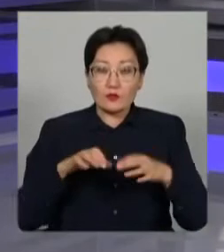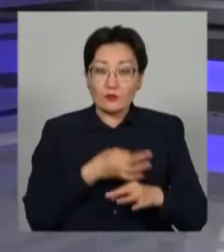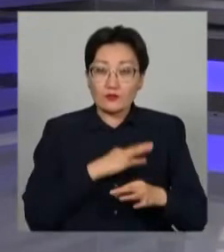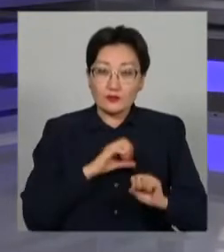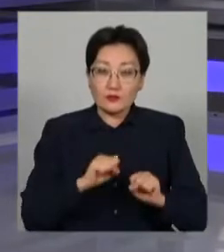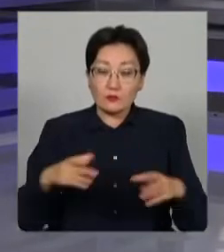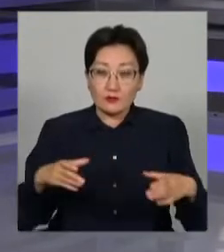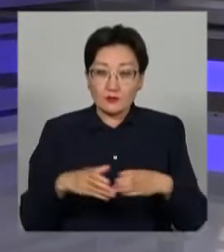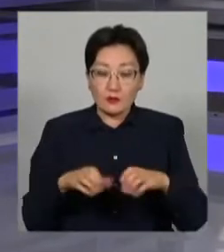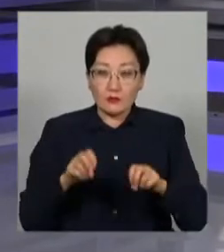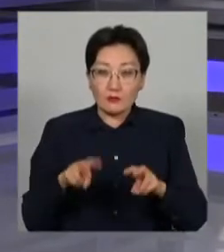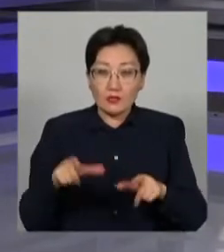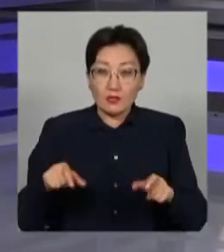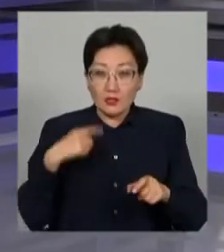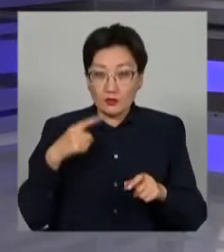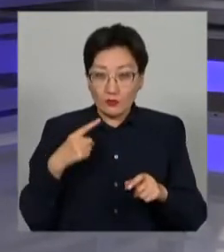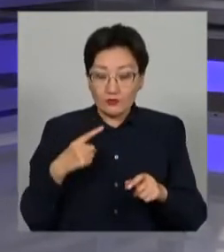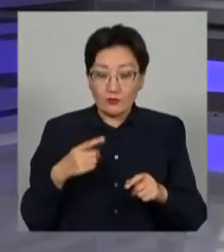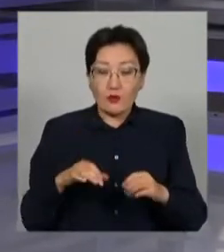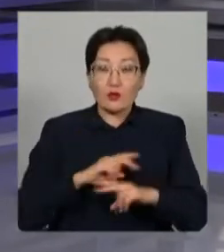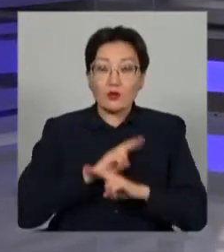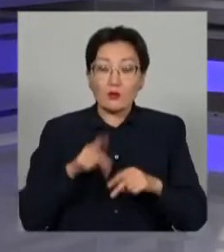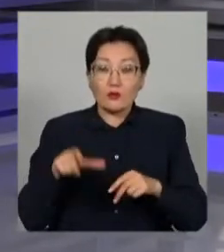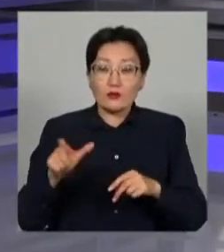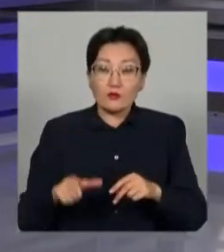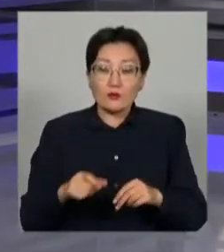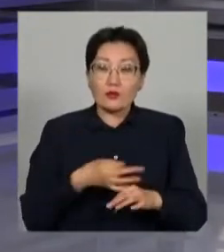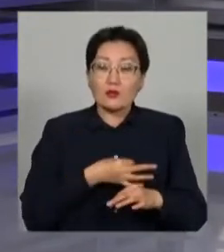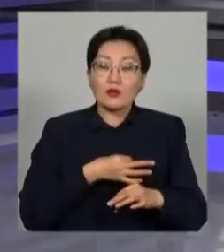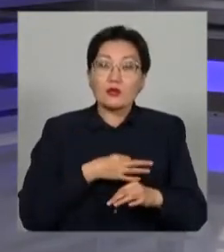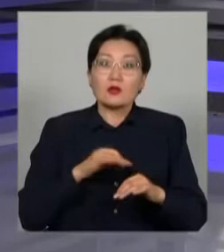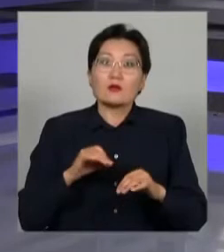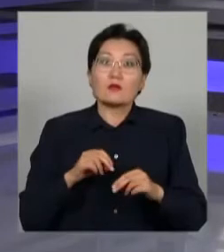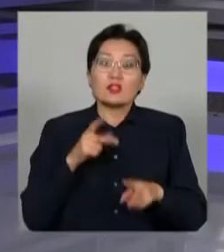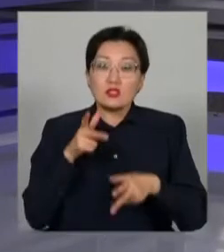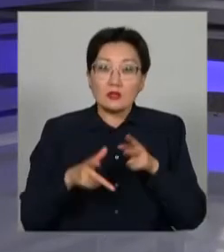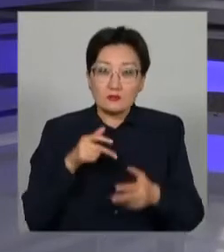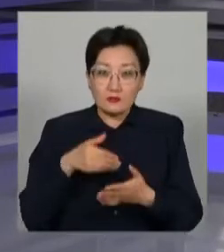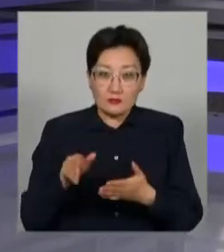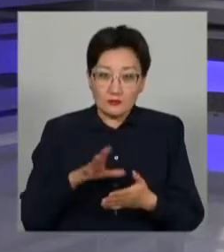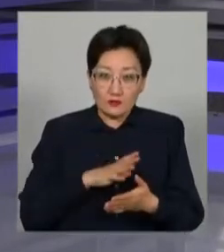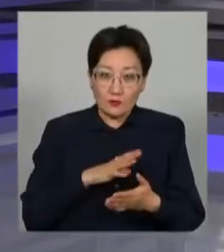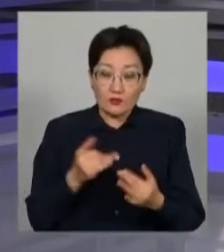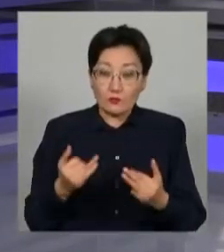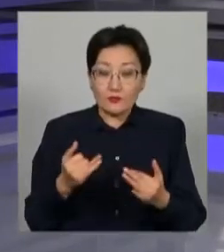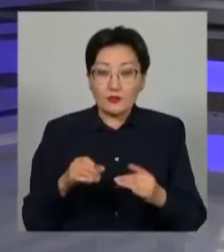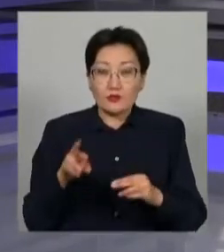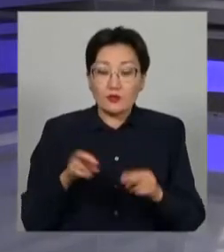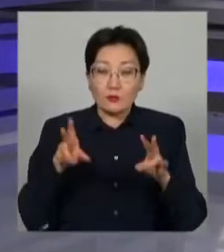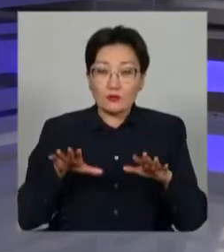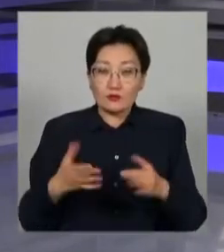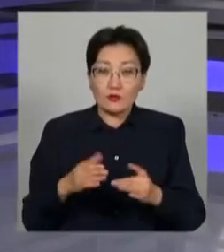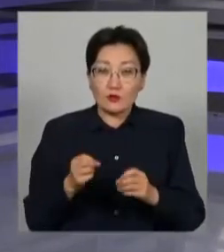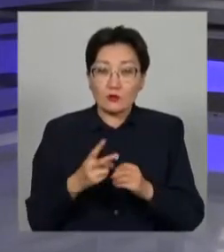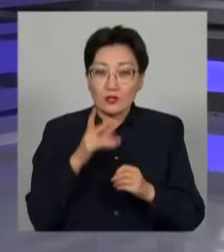заңгерлер компаниясының мамандары айтты. Алайда марқұмның жақындары заңға жүгінуден бас тартып отырған көрінеді. Одан бөлек қаңтар оқиғасында